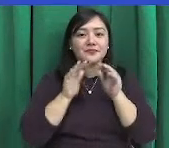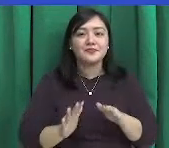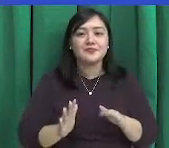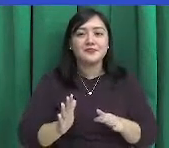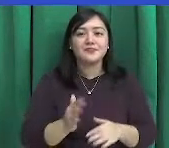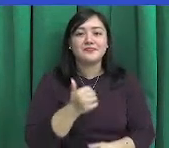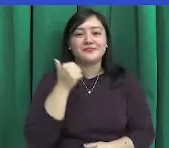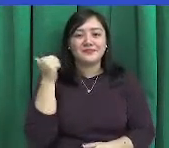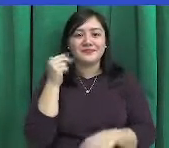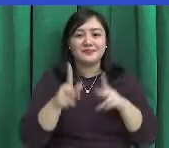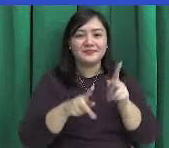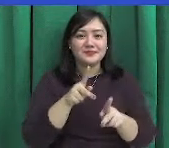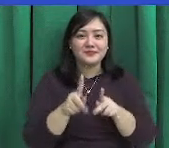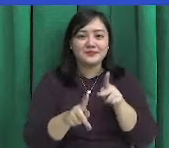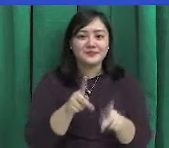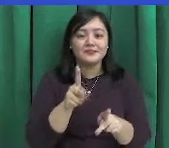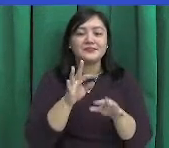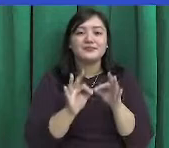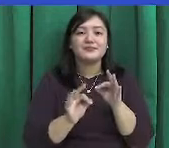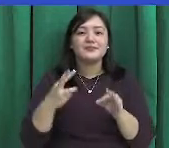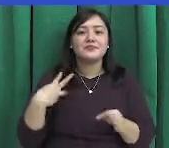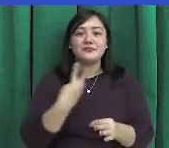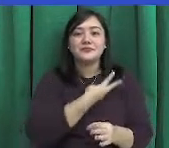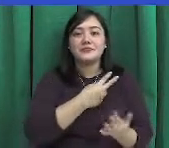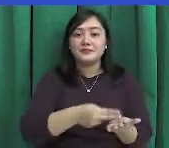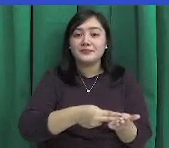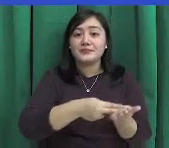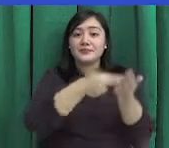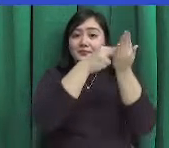tao pag natulungan natin sila sa